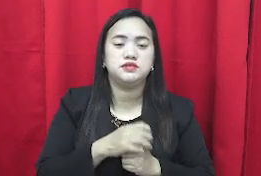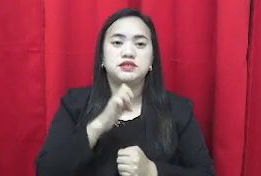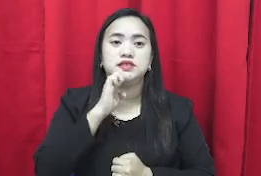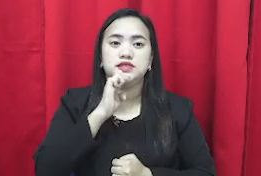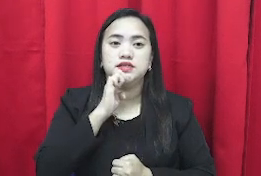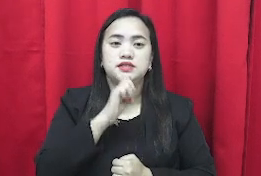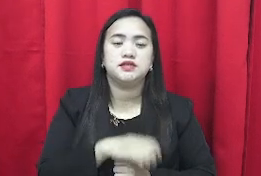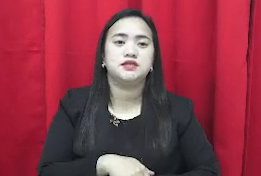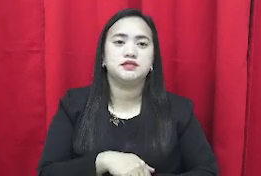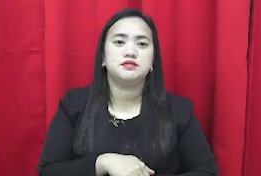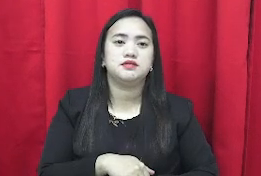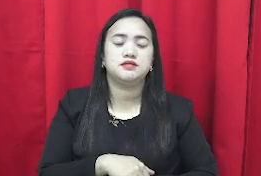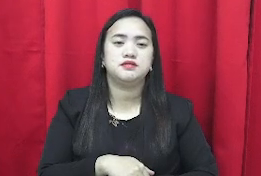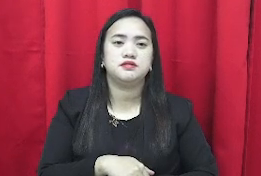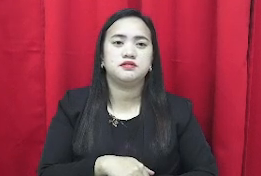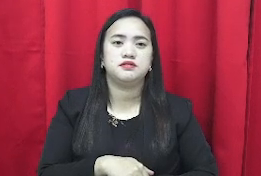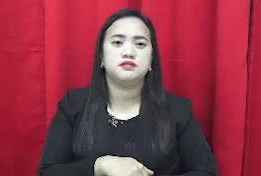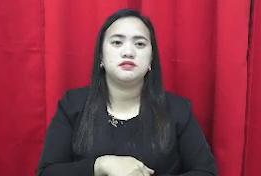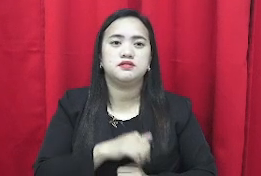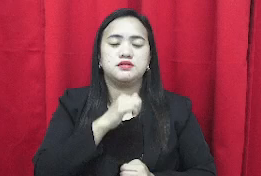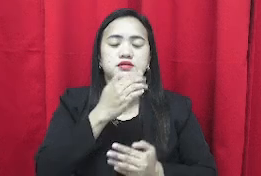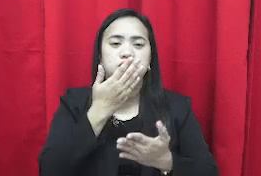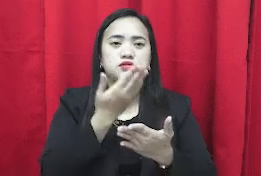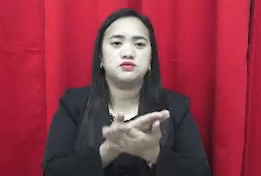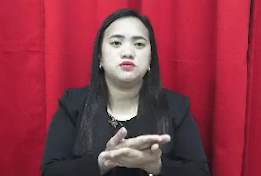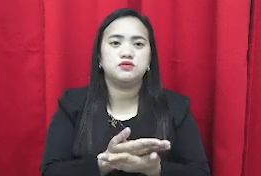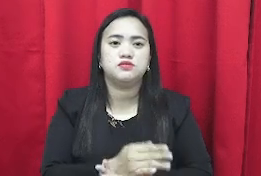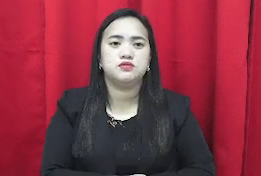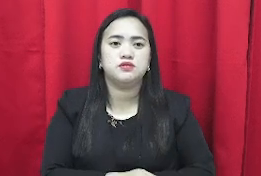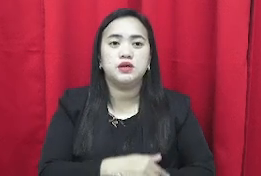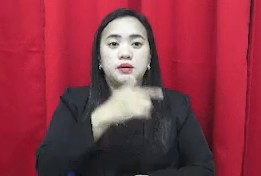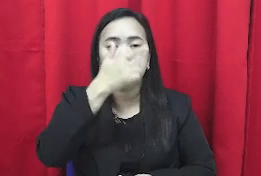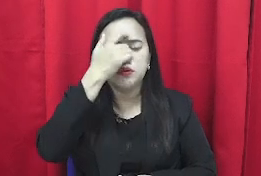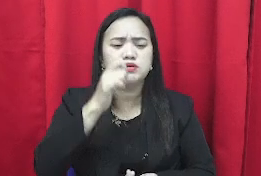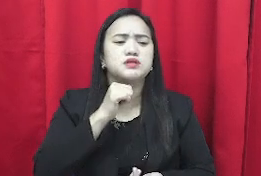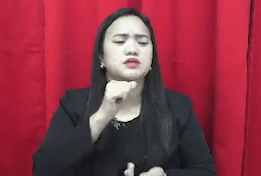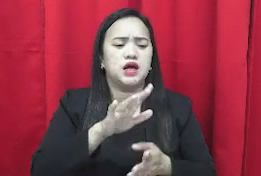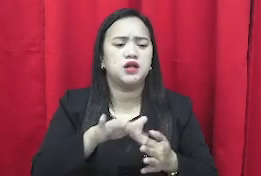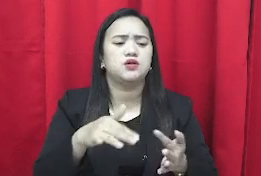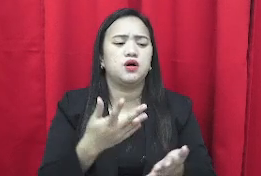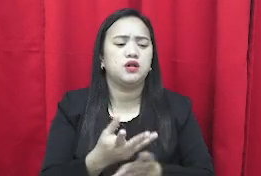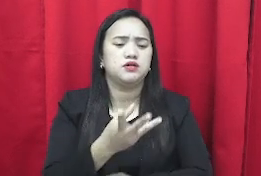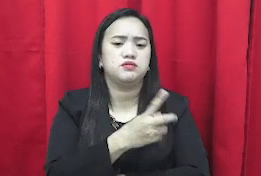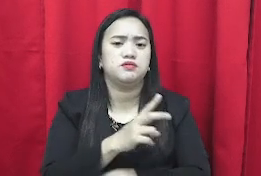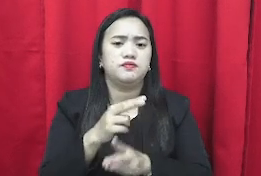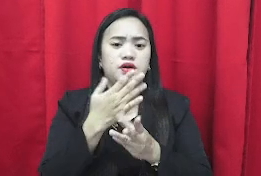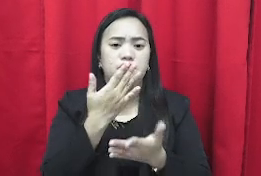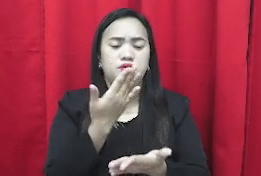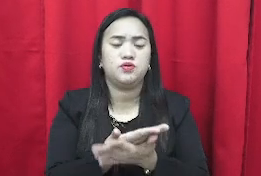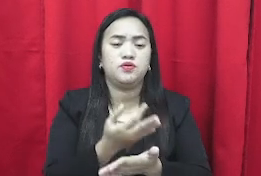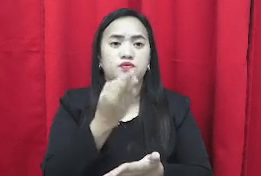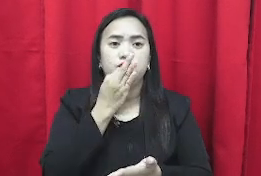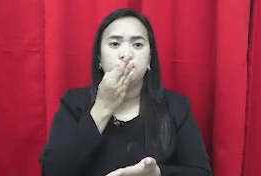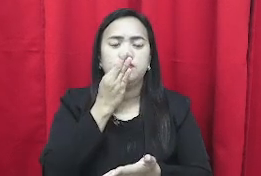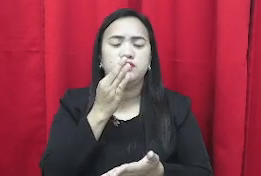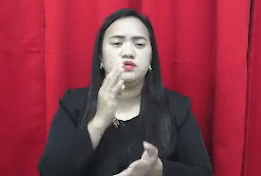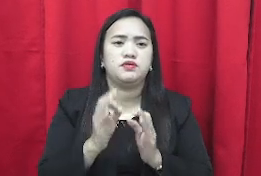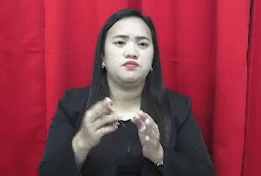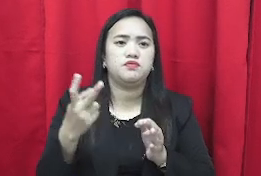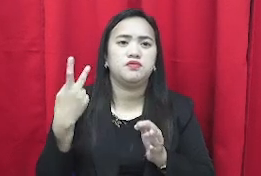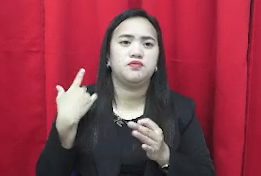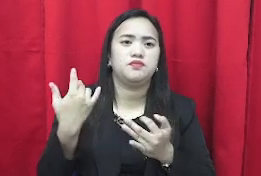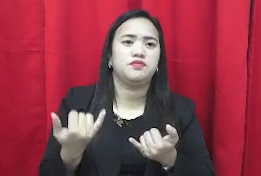Ah hindi maayos sa pagkain kasi hindi naman sa lahat ng araw maayos ang pagkain natin paano kung biglang magkagyera